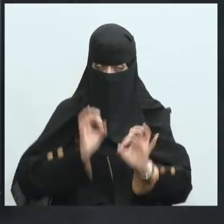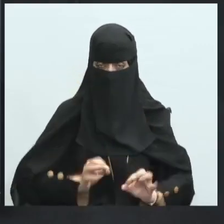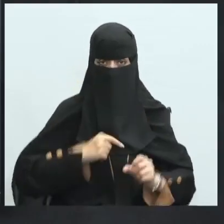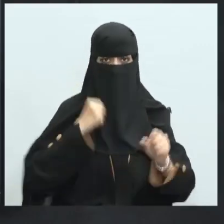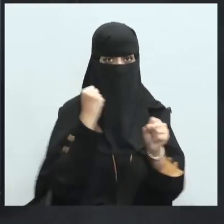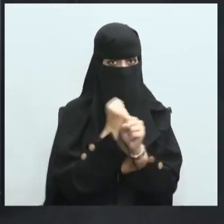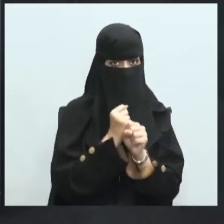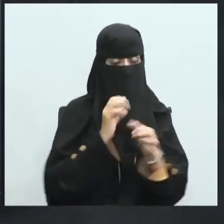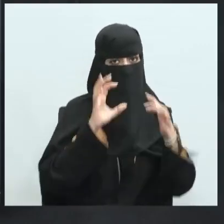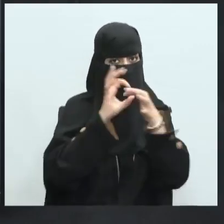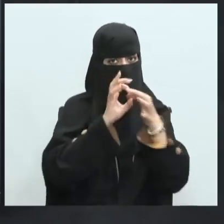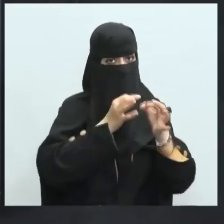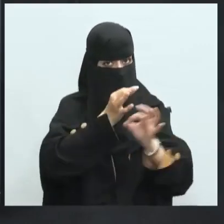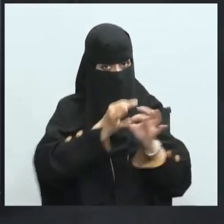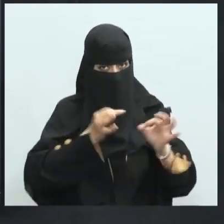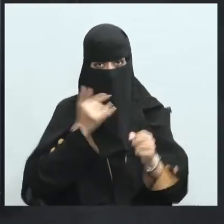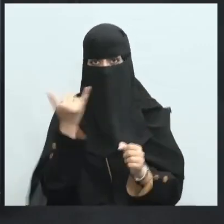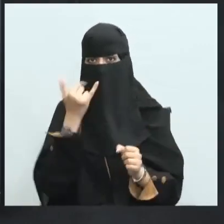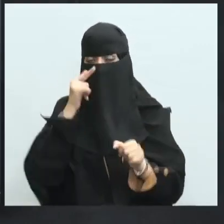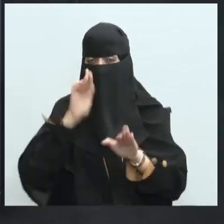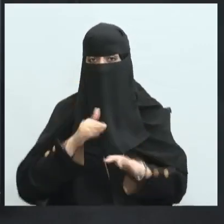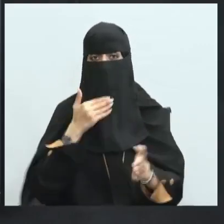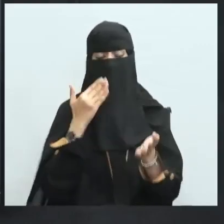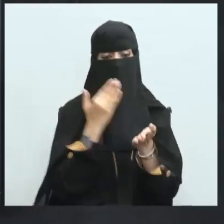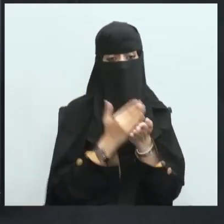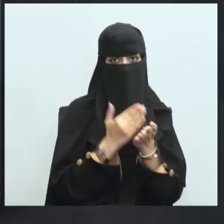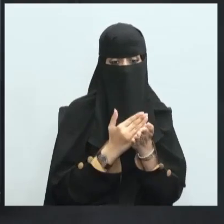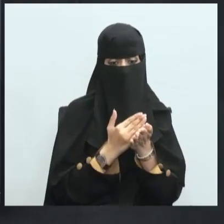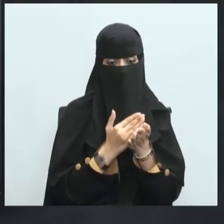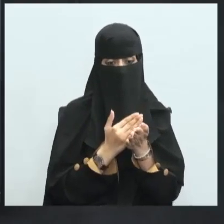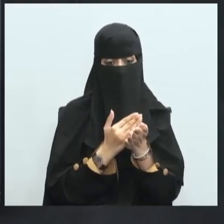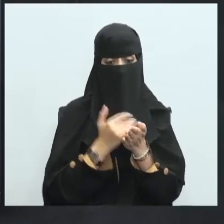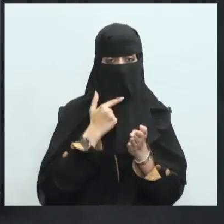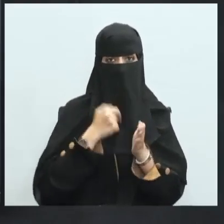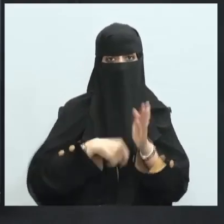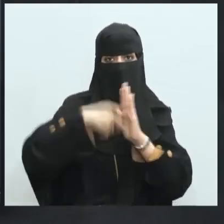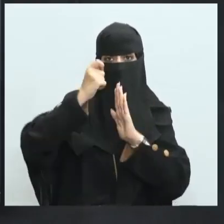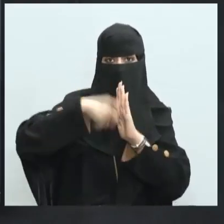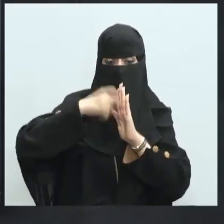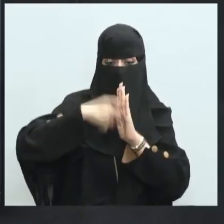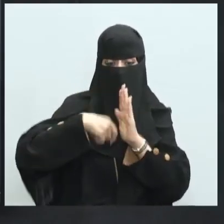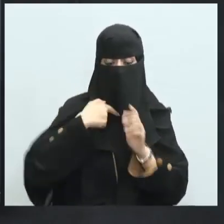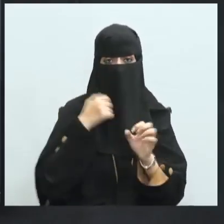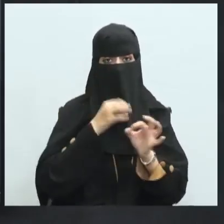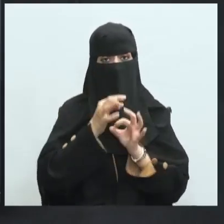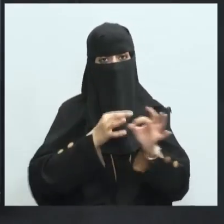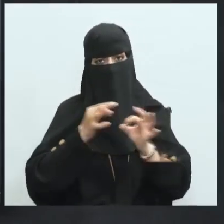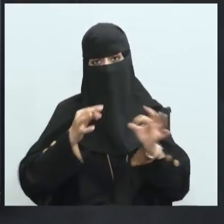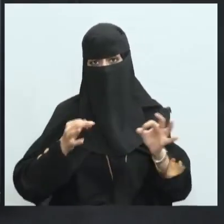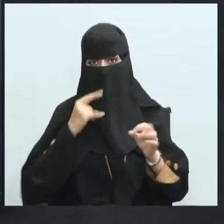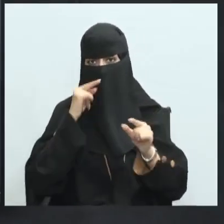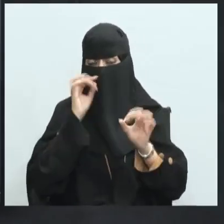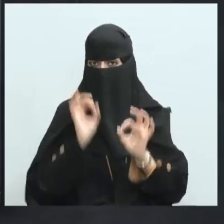يرتبط في الجانب الهندسي مهم جدا ان يحصل على رخصه لمزاوله مهنه الهندسه حتى